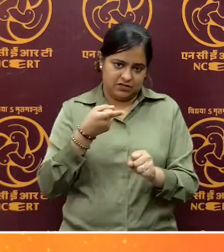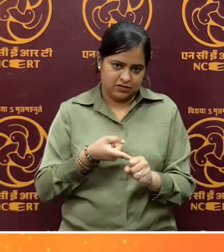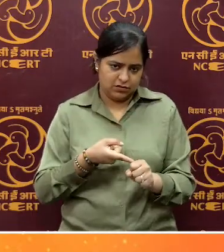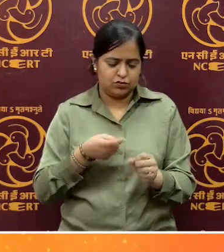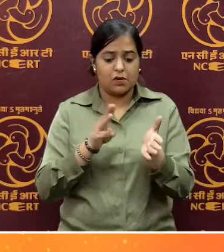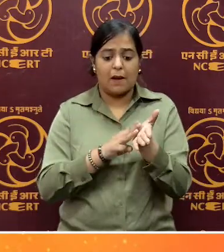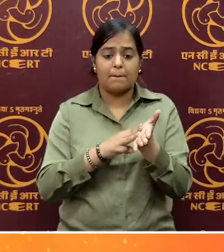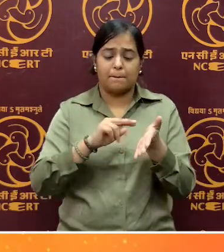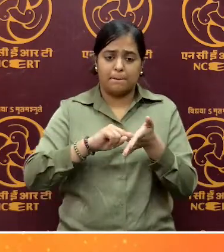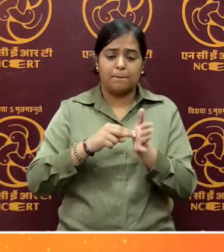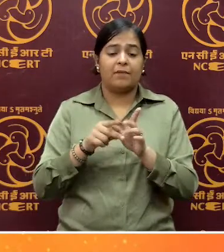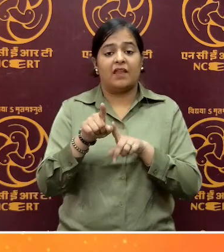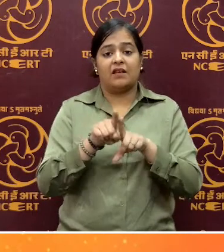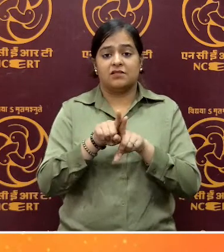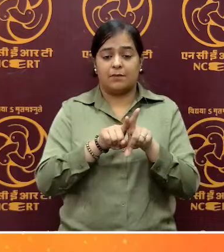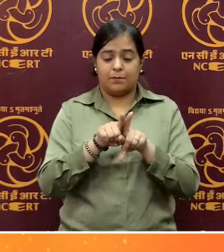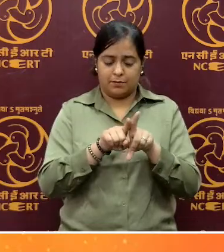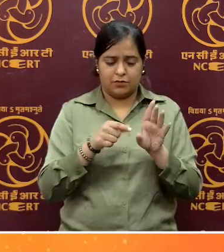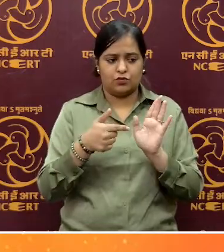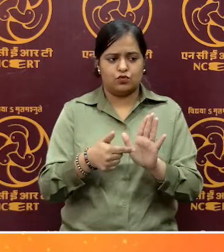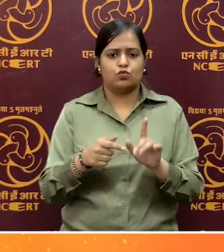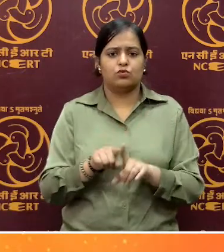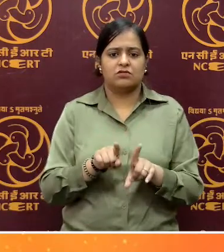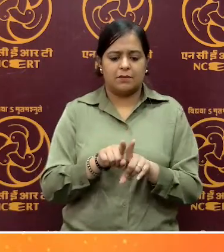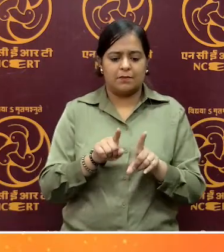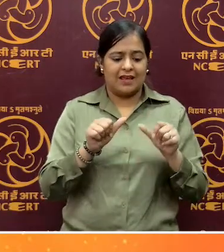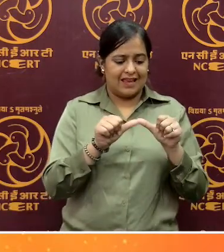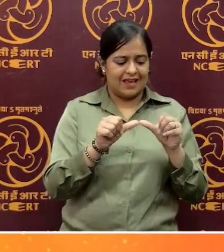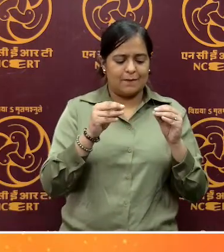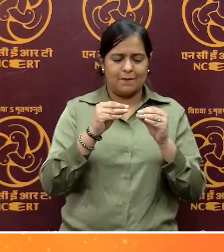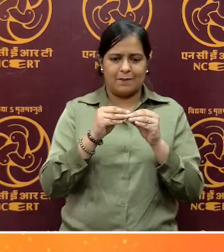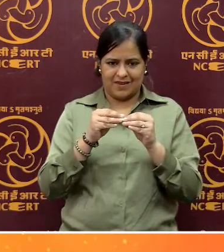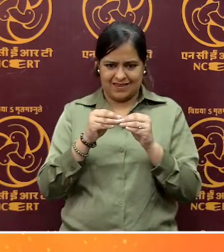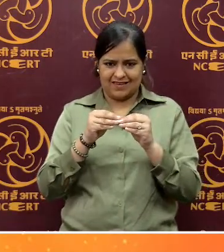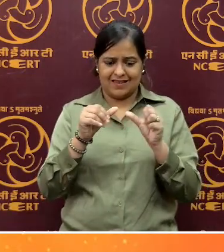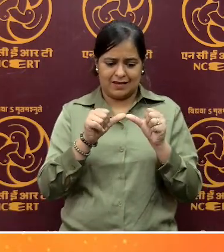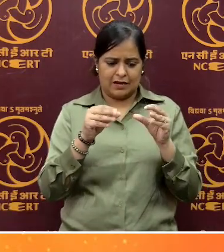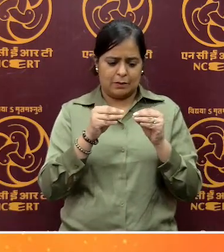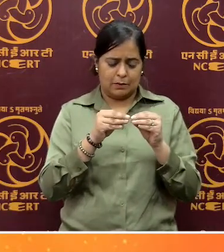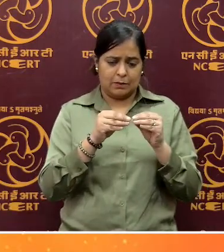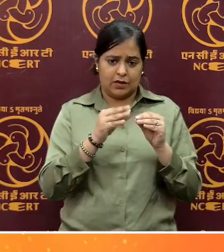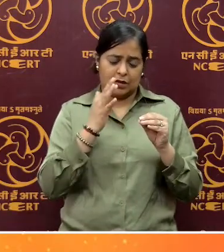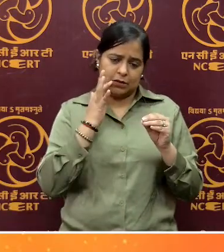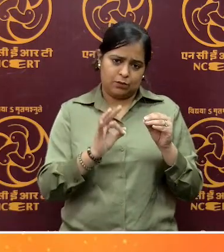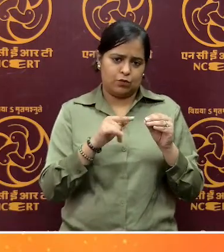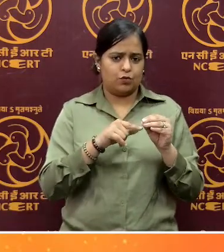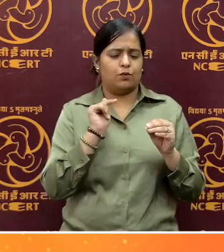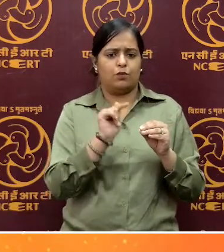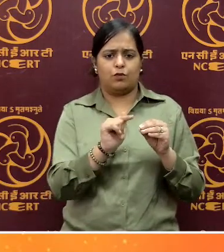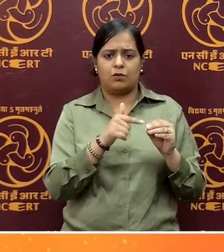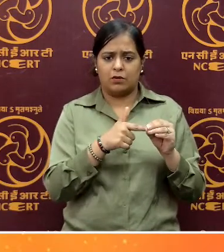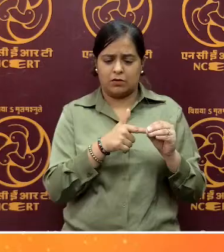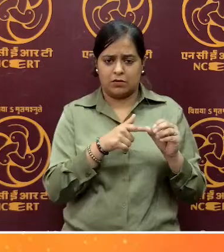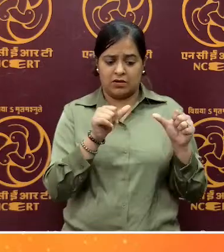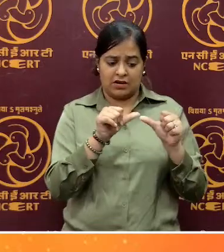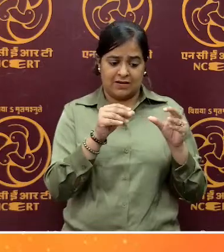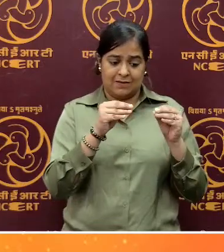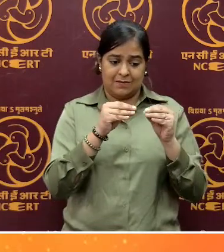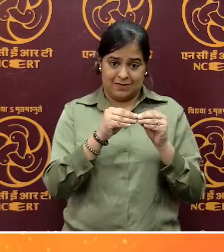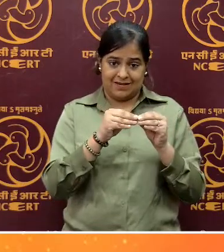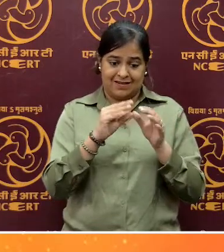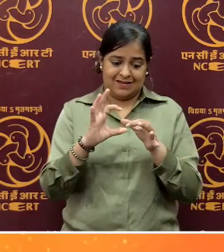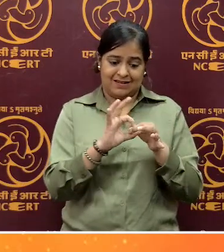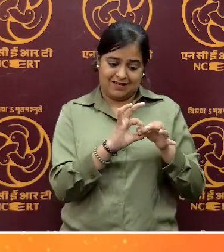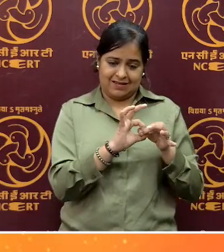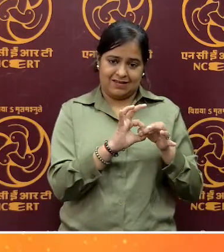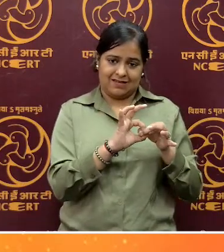दिस एग्जाम्पल. देखो यहाँ इट इज पासिंग थ्रू ए बी, तो ए एंड बी इज द स्पेसिफिक पॉइंट. सो द लेंथ ऑफ ए बी डिफाइंस द